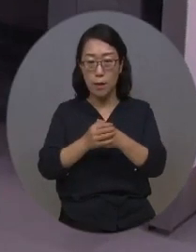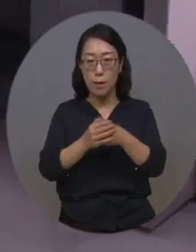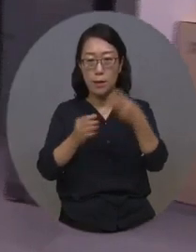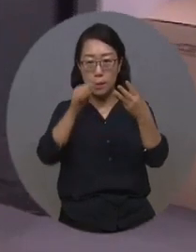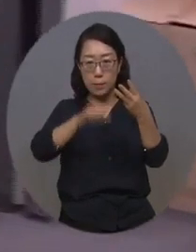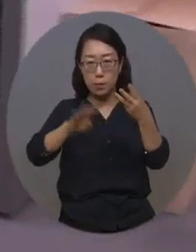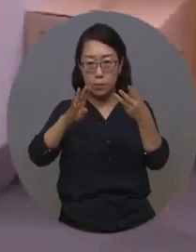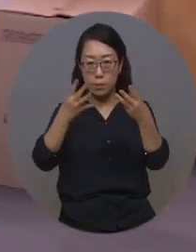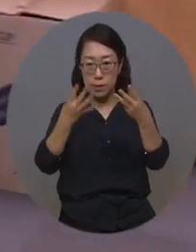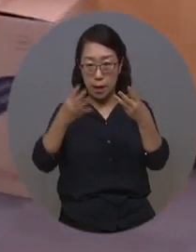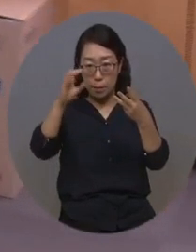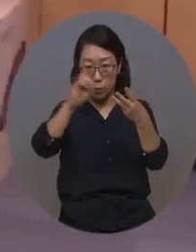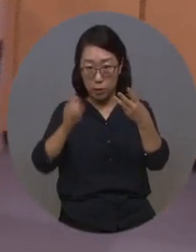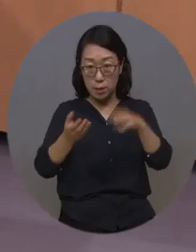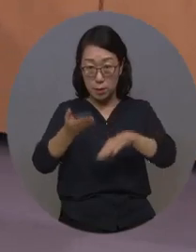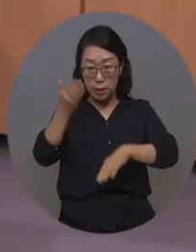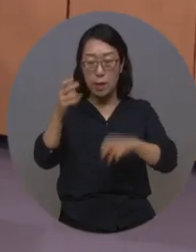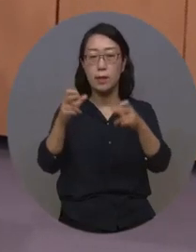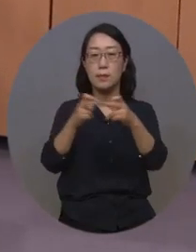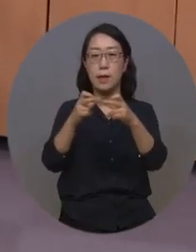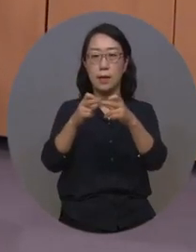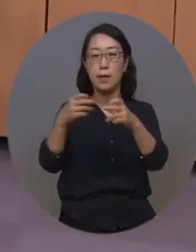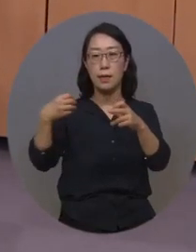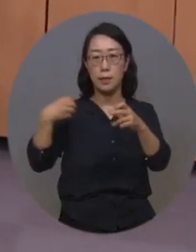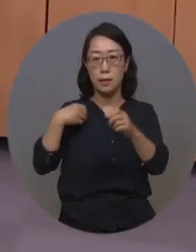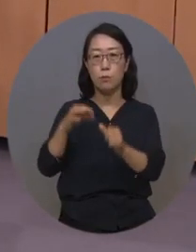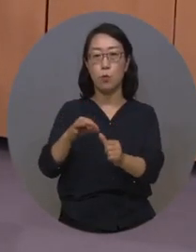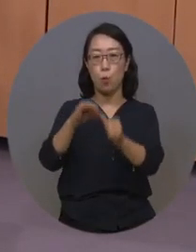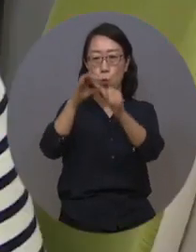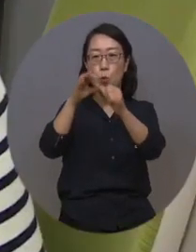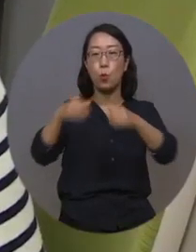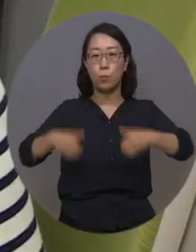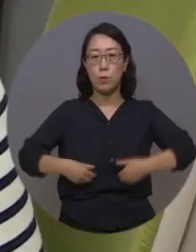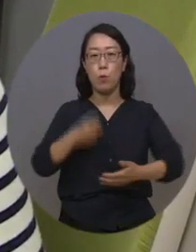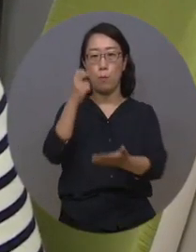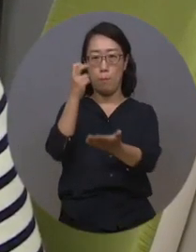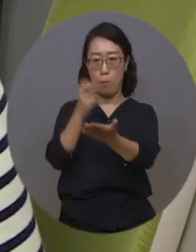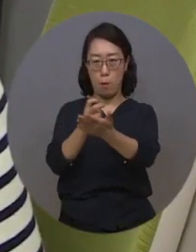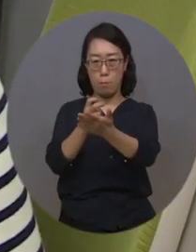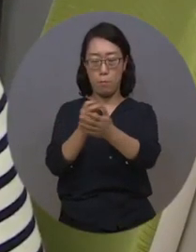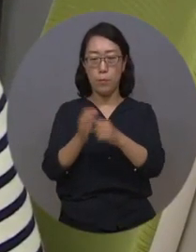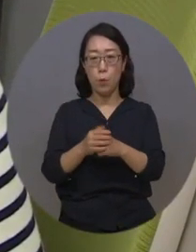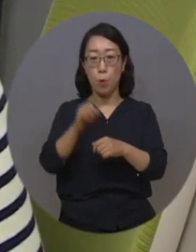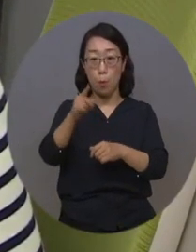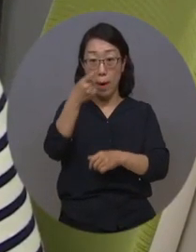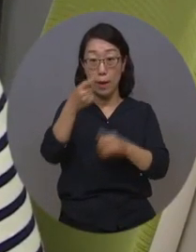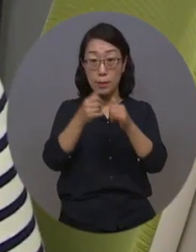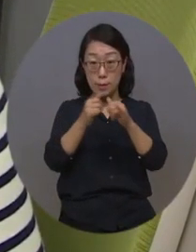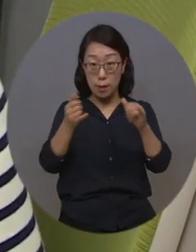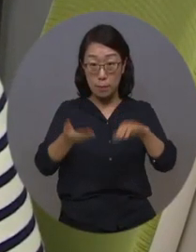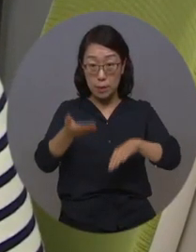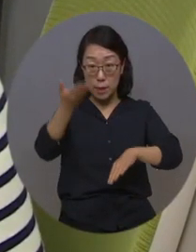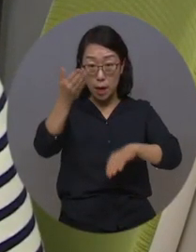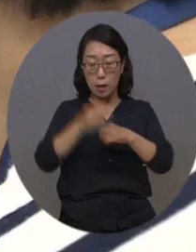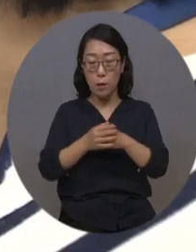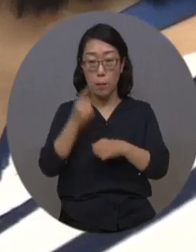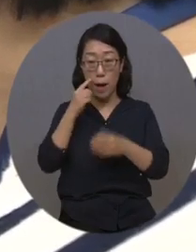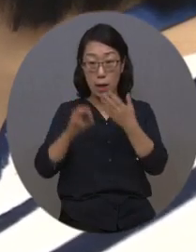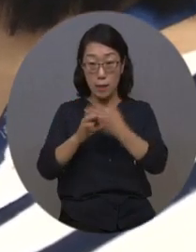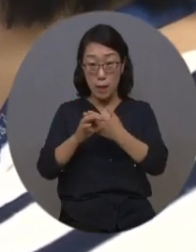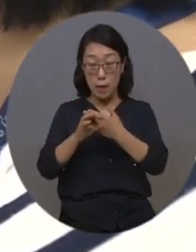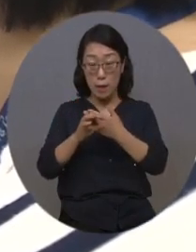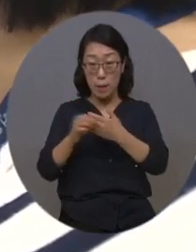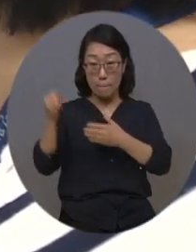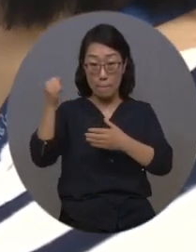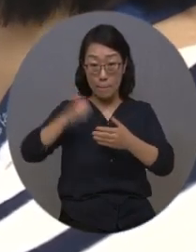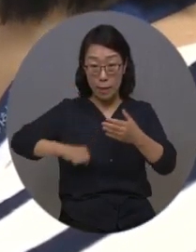3.4% 를 창 애인으로 의무고용 하도록 하고 있습니다 또한 100인 이상 공공기관이 이를 준수하지 않을 경우